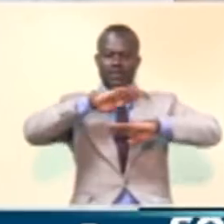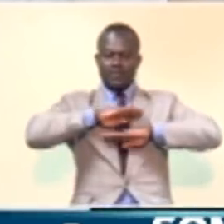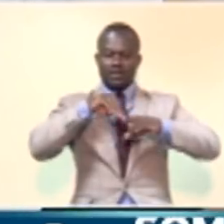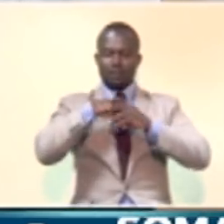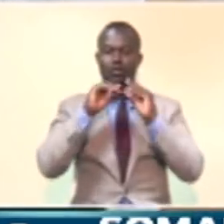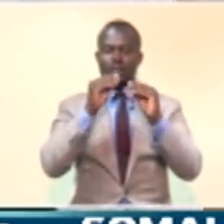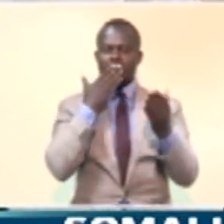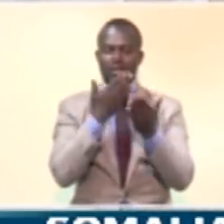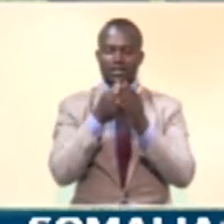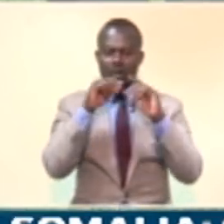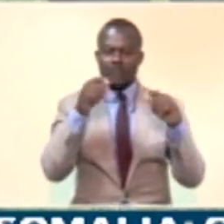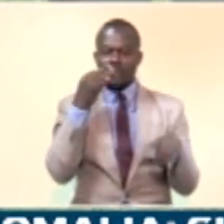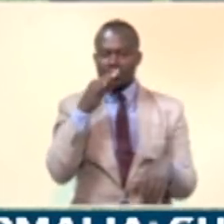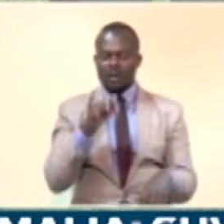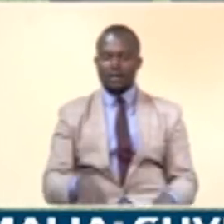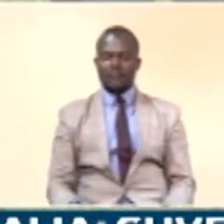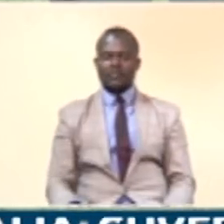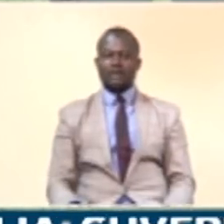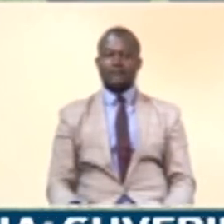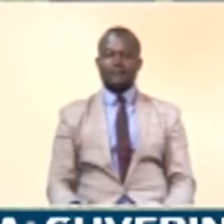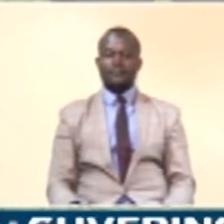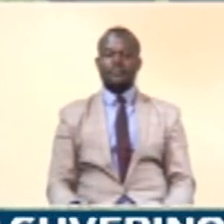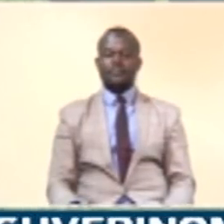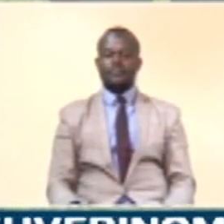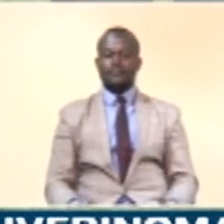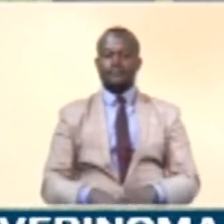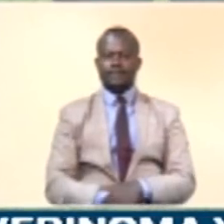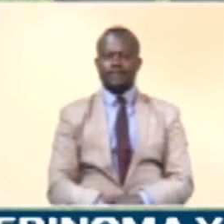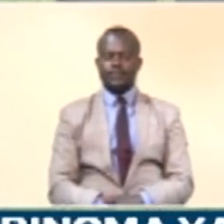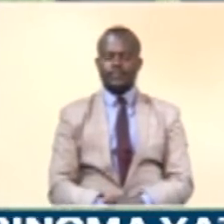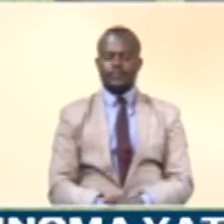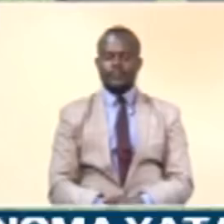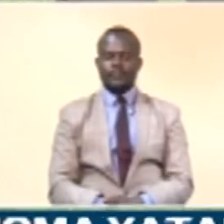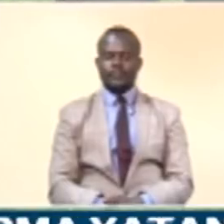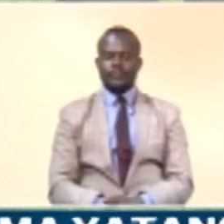mu kwigisha neza ururimi rw'igifaransa. Fondation Imanishimwe, i Kigali.